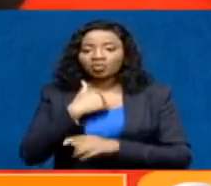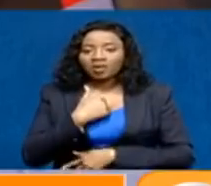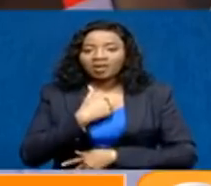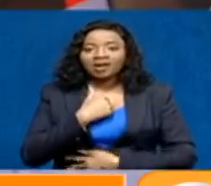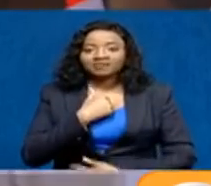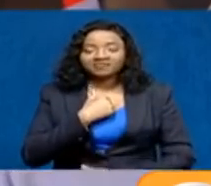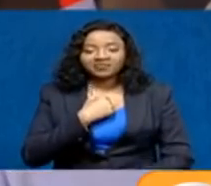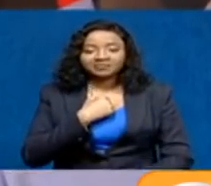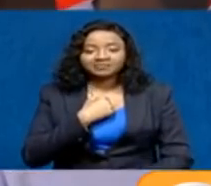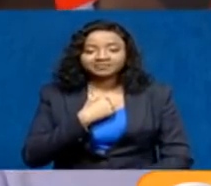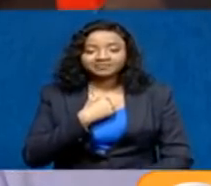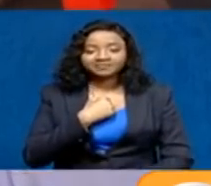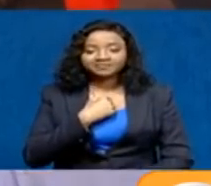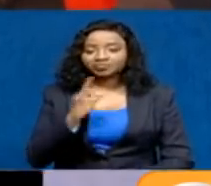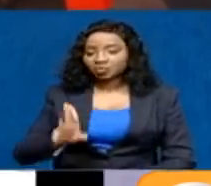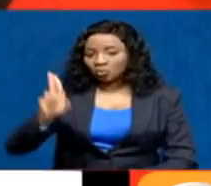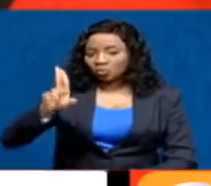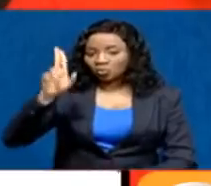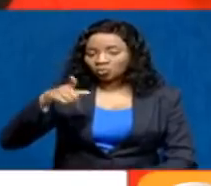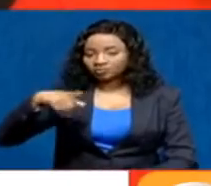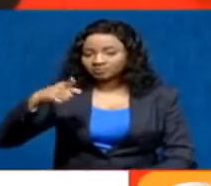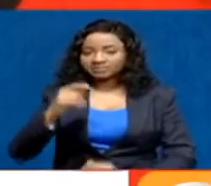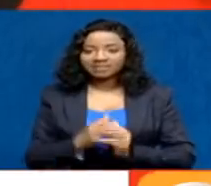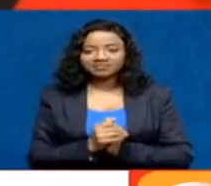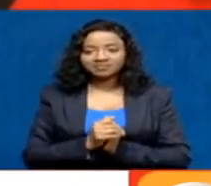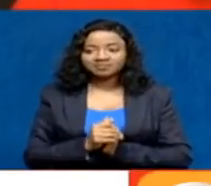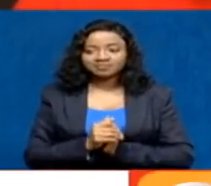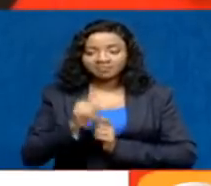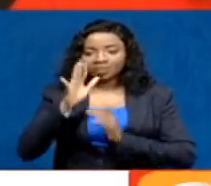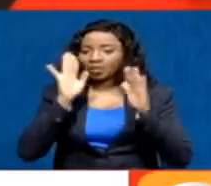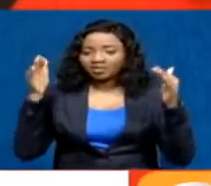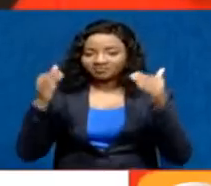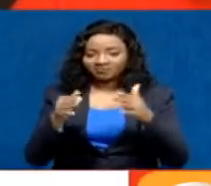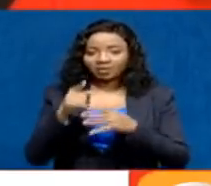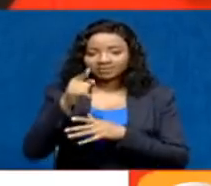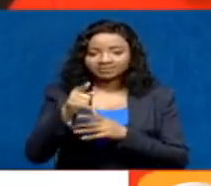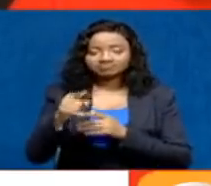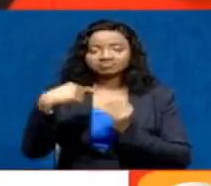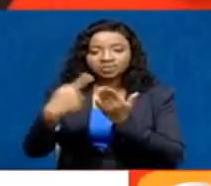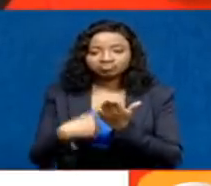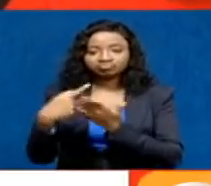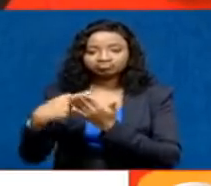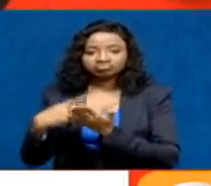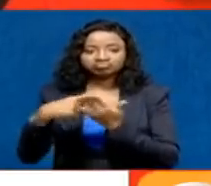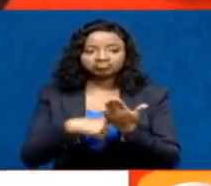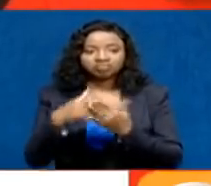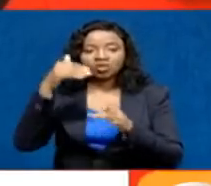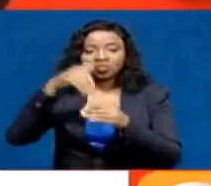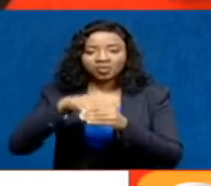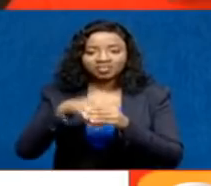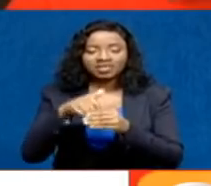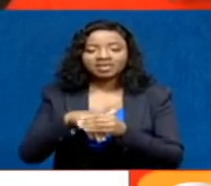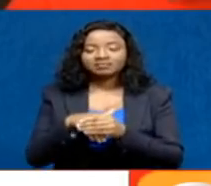Excellency President Uhuru Kenyatta to be the focal point of their discussions within the